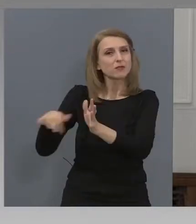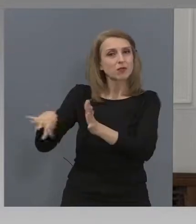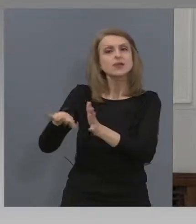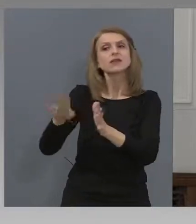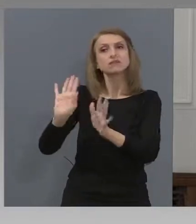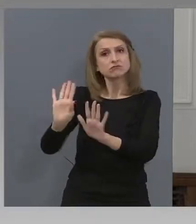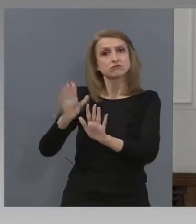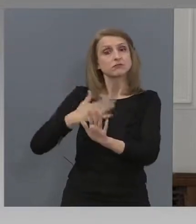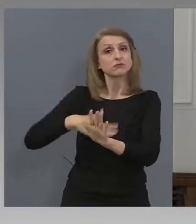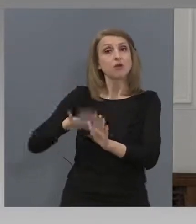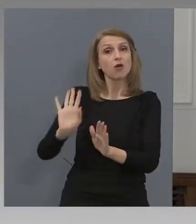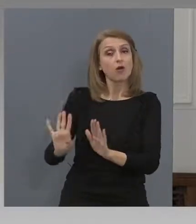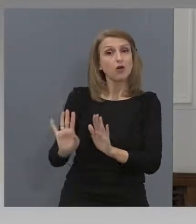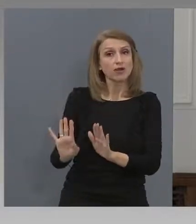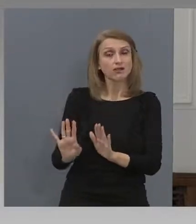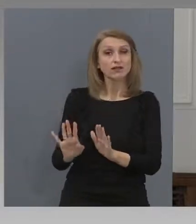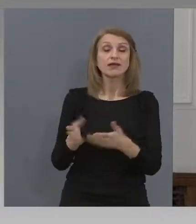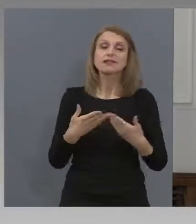като ние сме